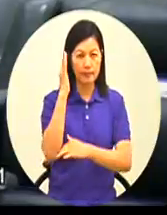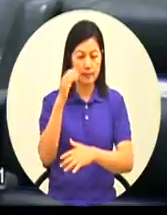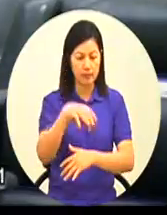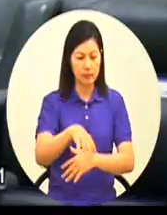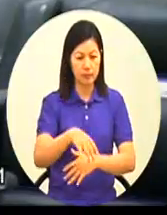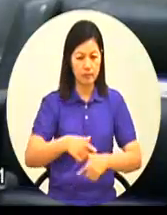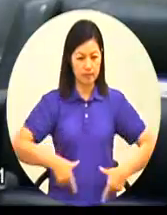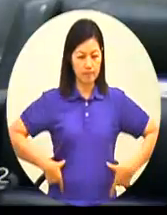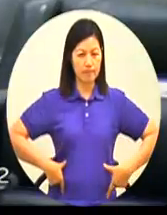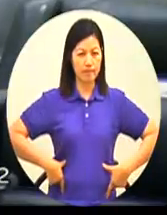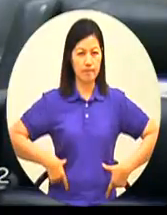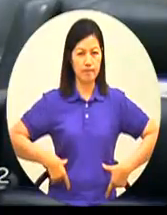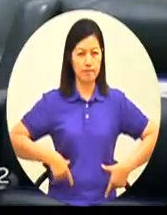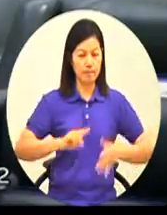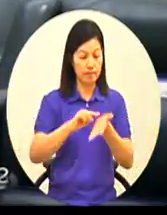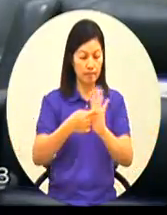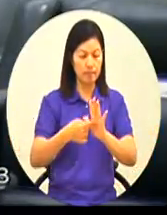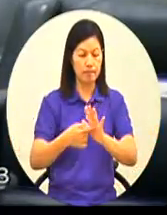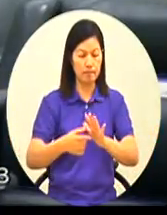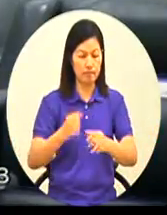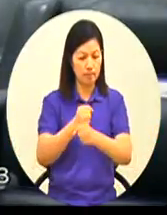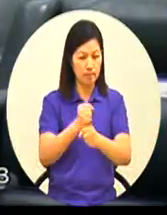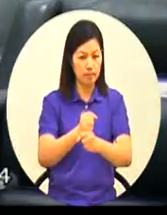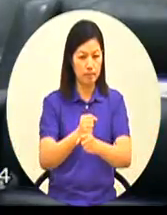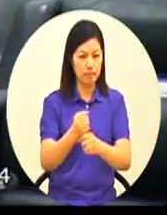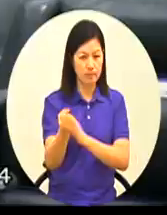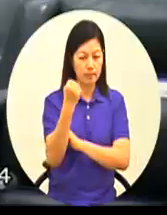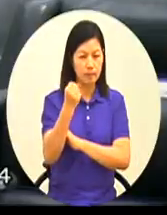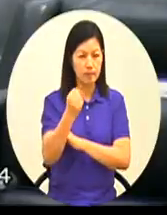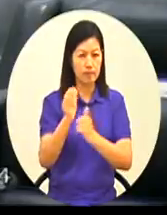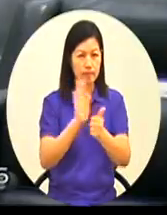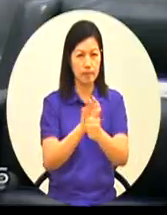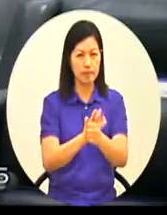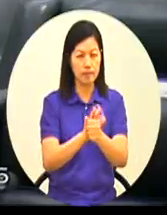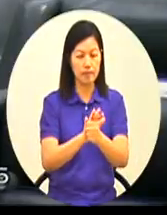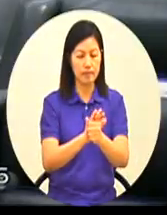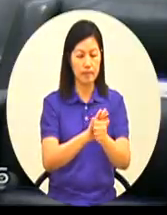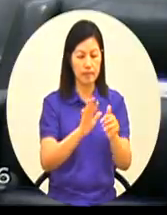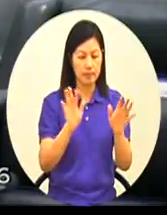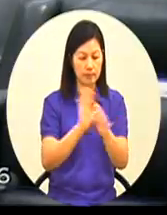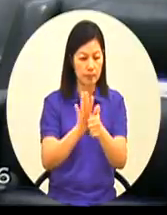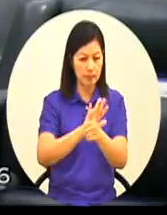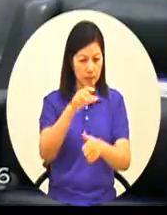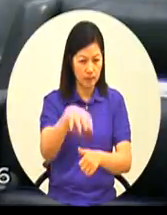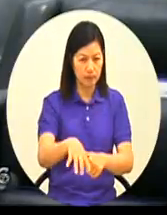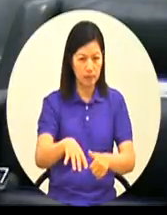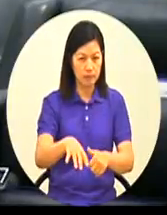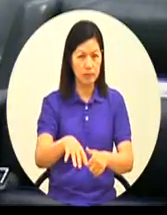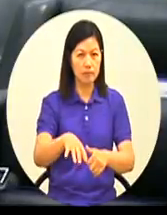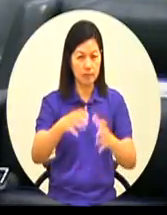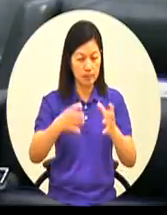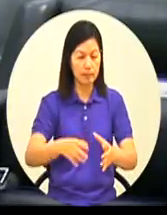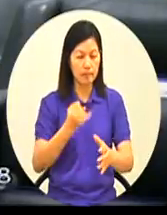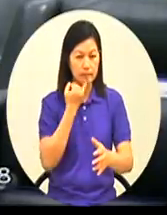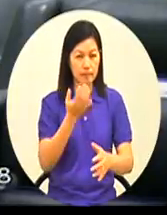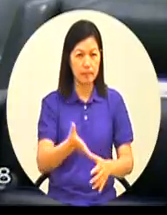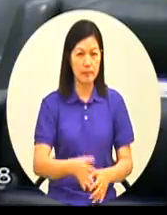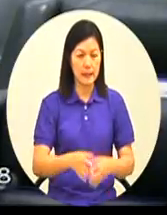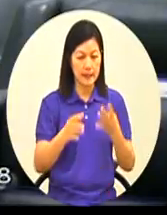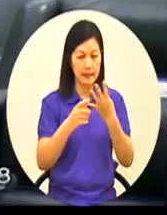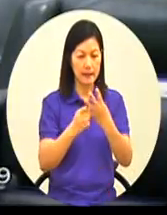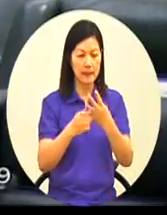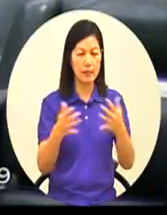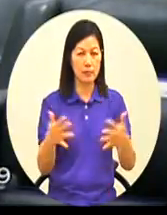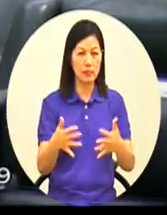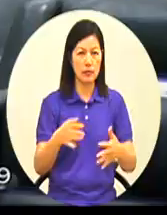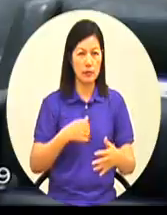为，是不是要来努力来促成这个单一窗口的产生。那第四个问题啊，我想哦，其